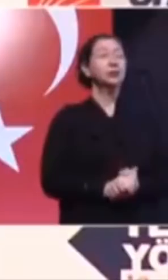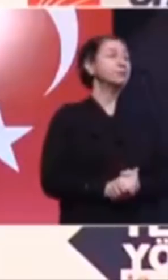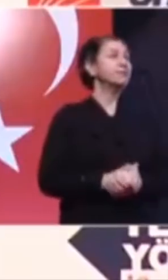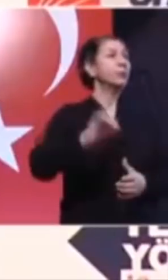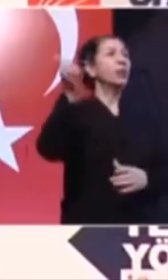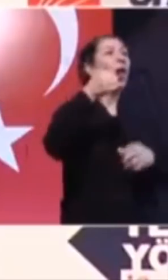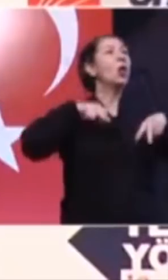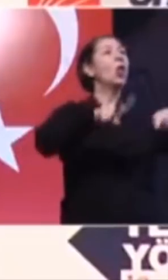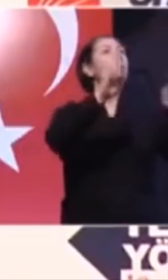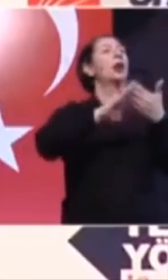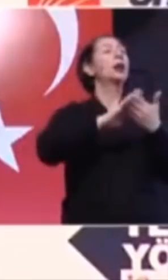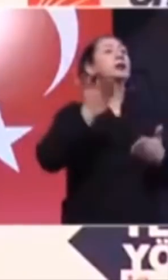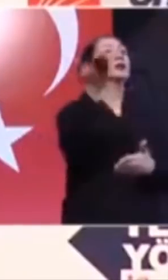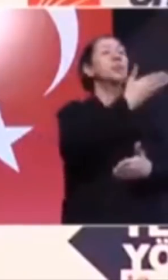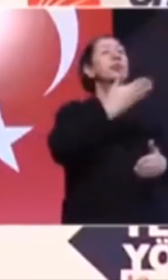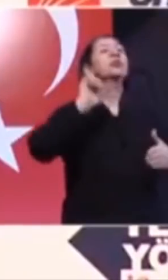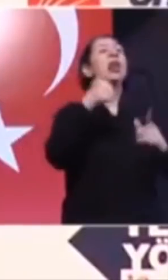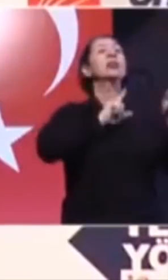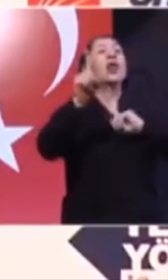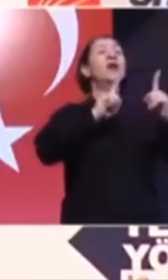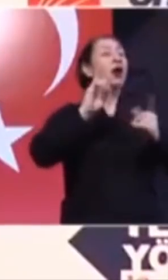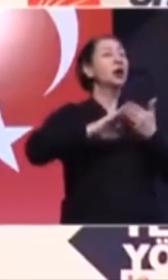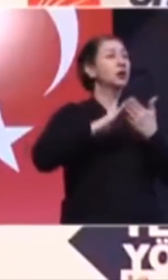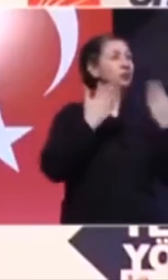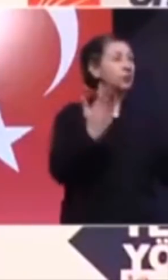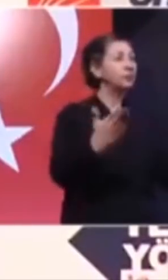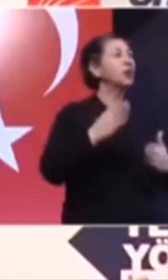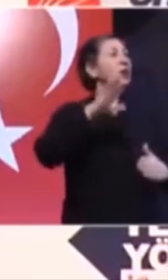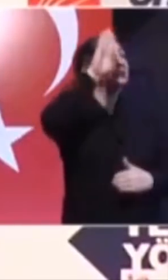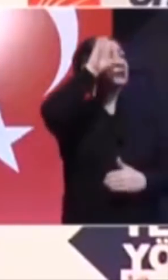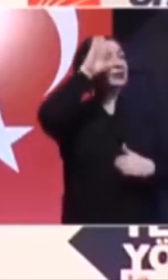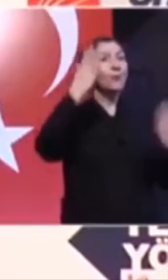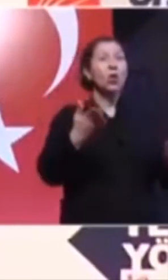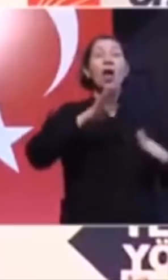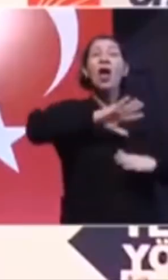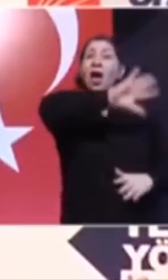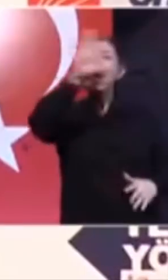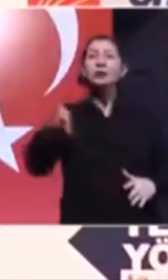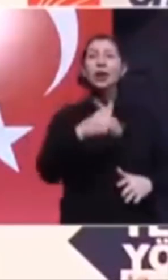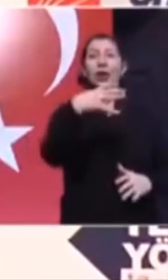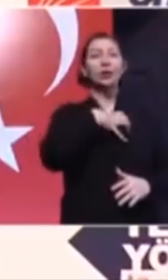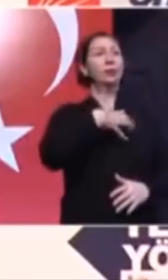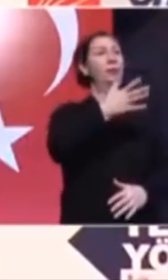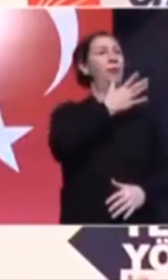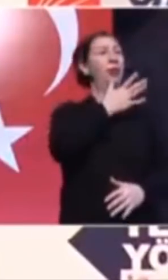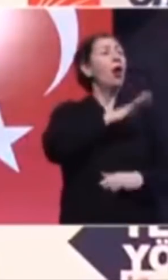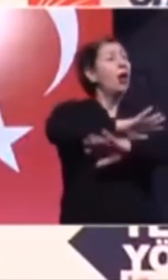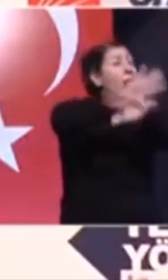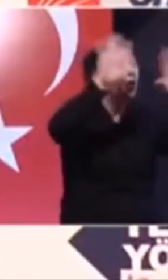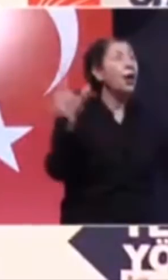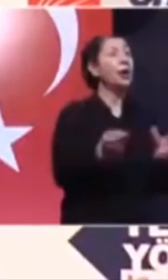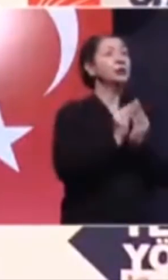yol arkadaşlarım, değerli dava arkadaşlarım, İstanbul her şeyi kendileri bilen, her